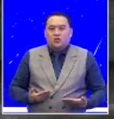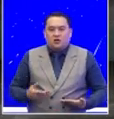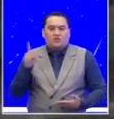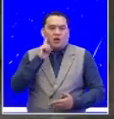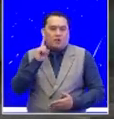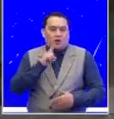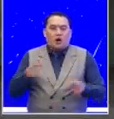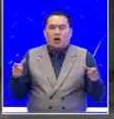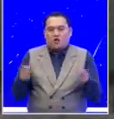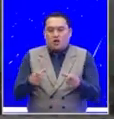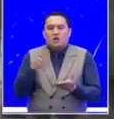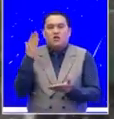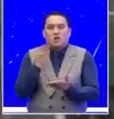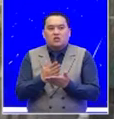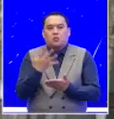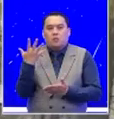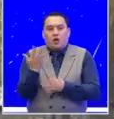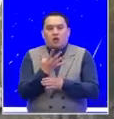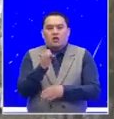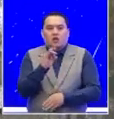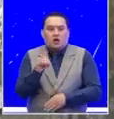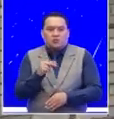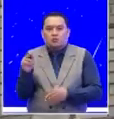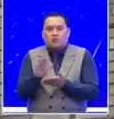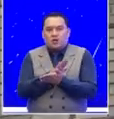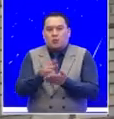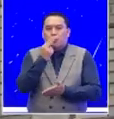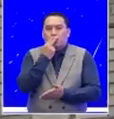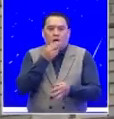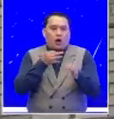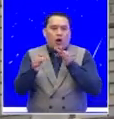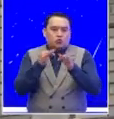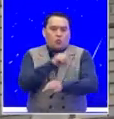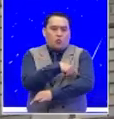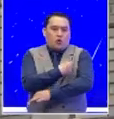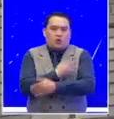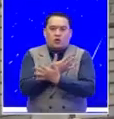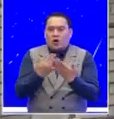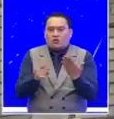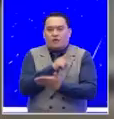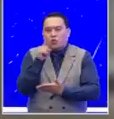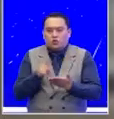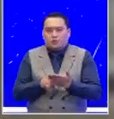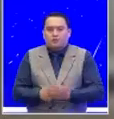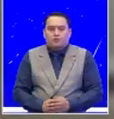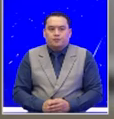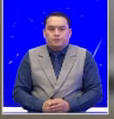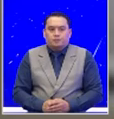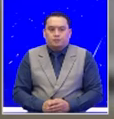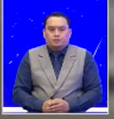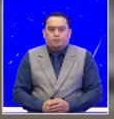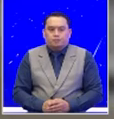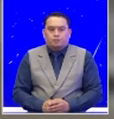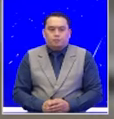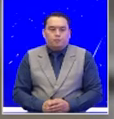время карантина. Предусмотрено 5-разовое бесплатное питание и консультация врачей по различным вопросам. В общем, по